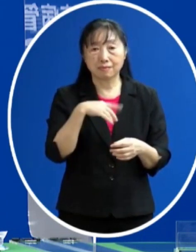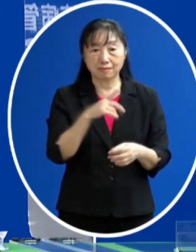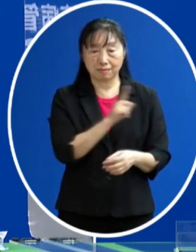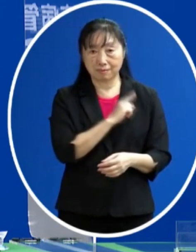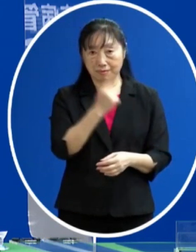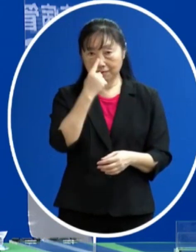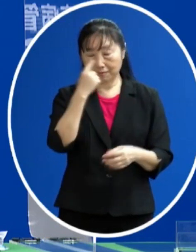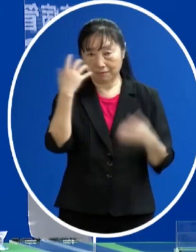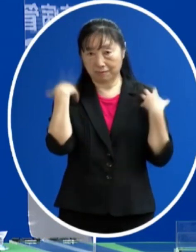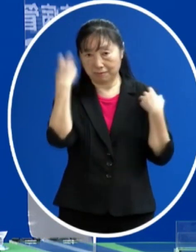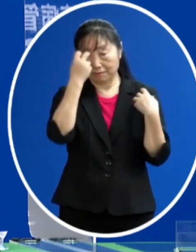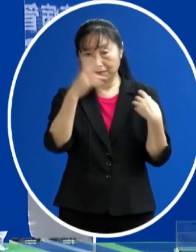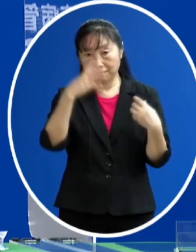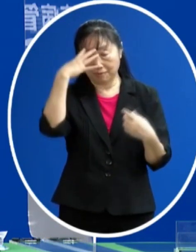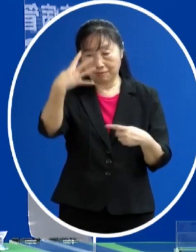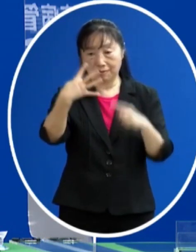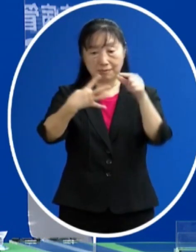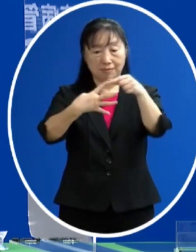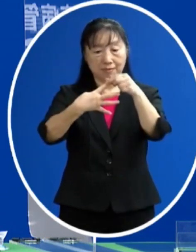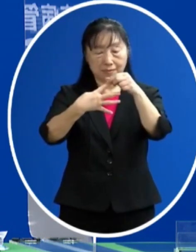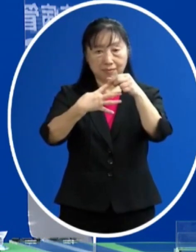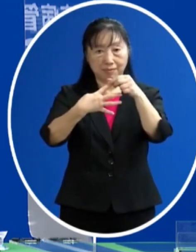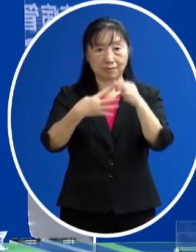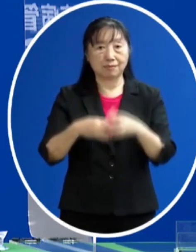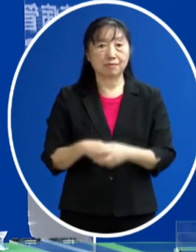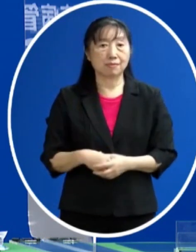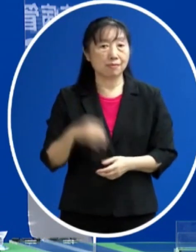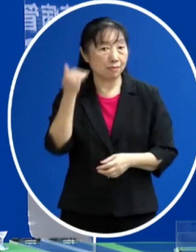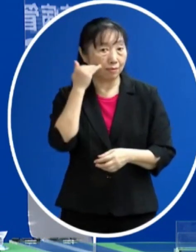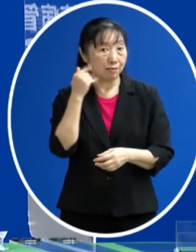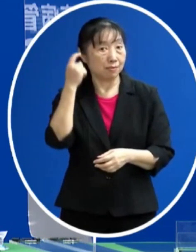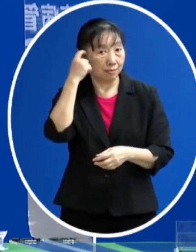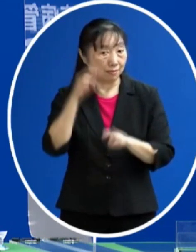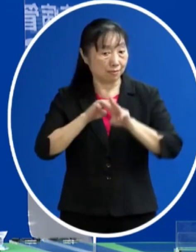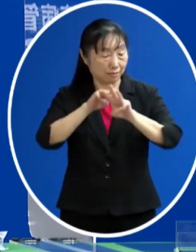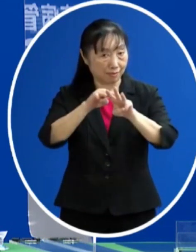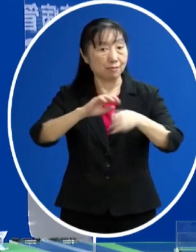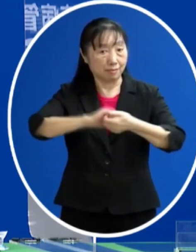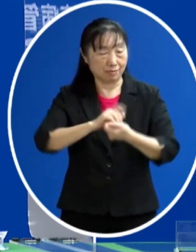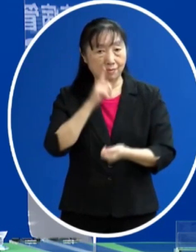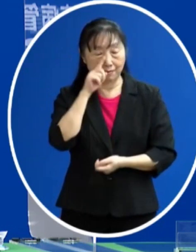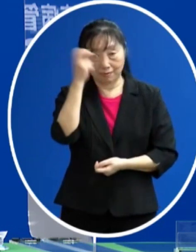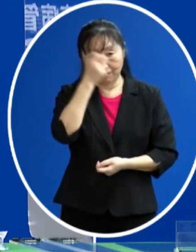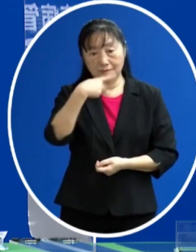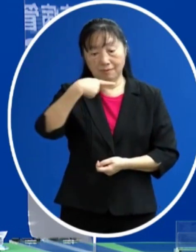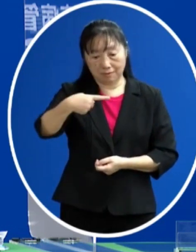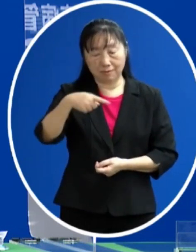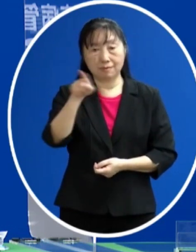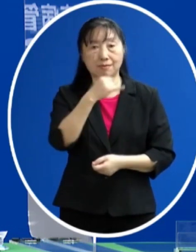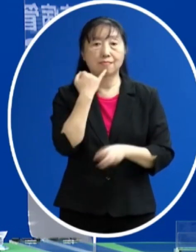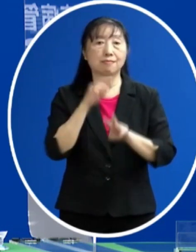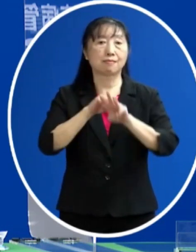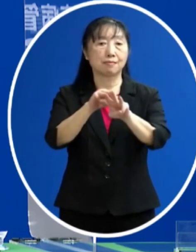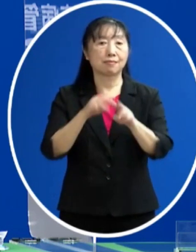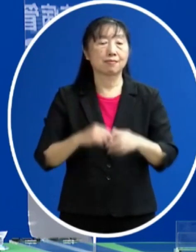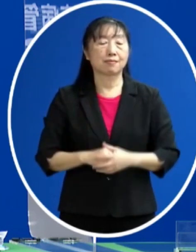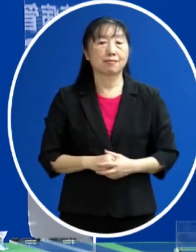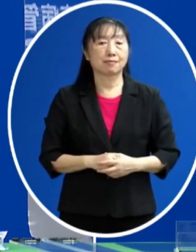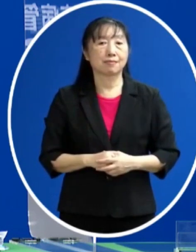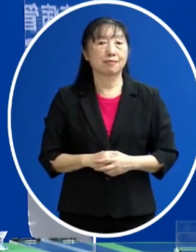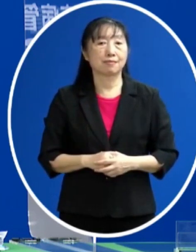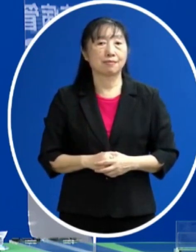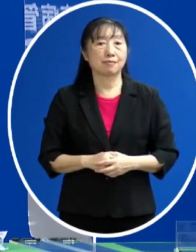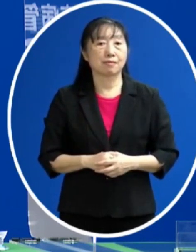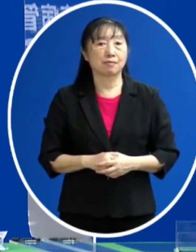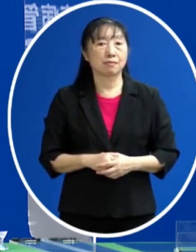自主防疫的时候这4天，只要他要外出就快筛阴性才可以外出，哦，所以主要